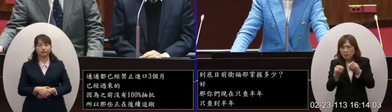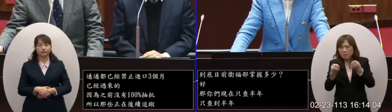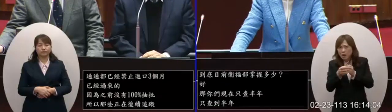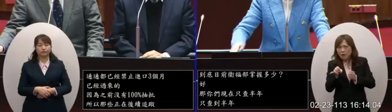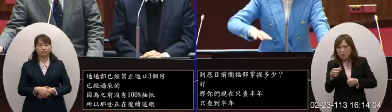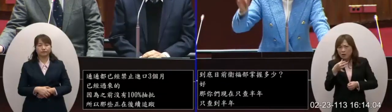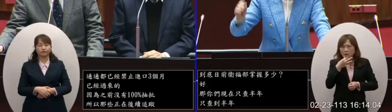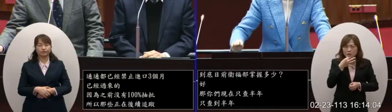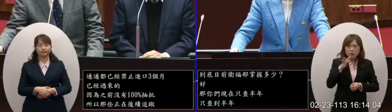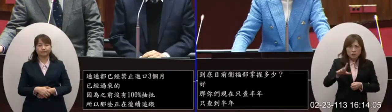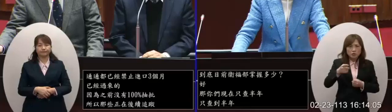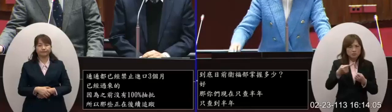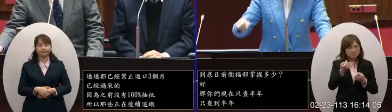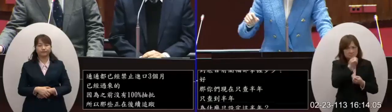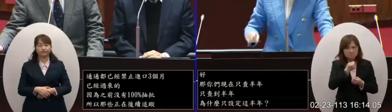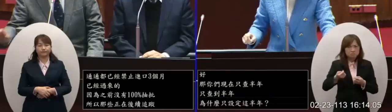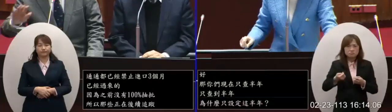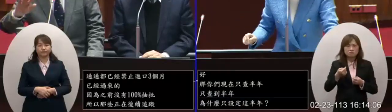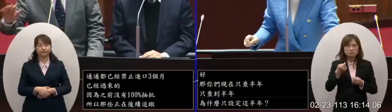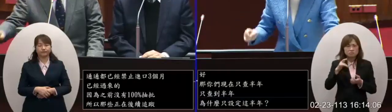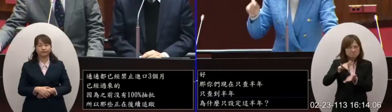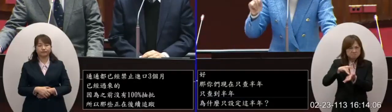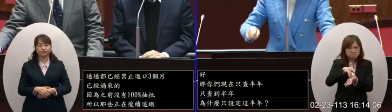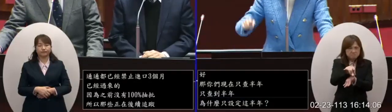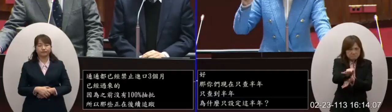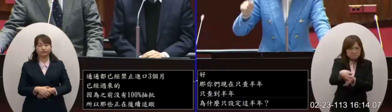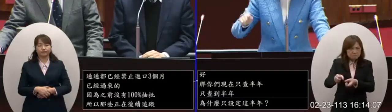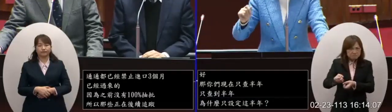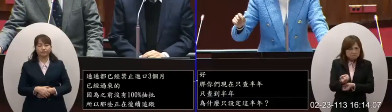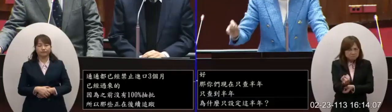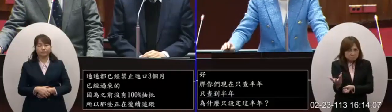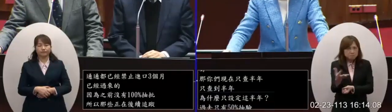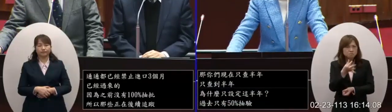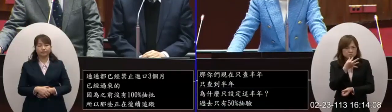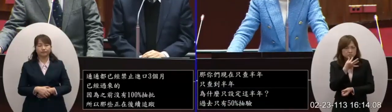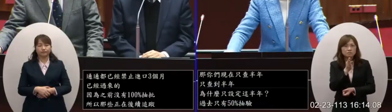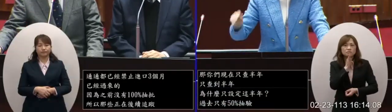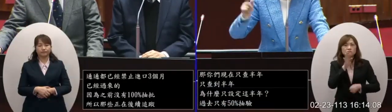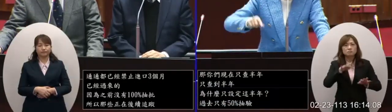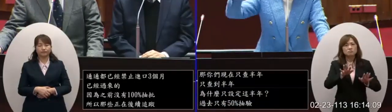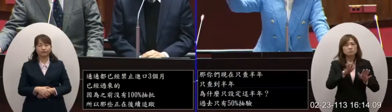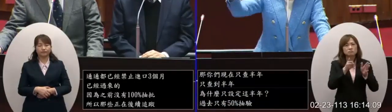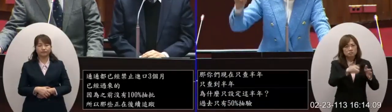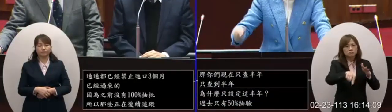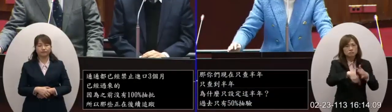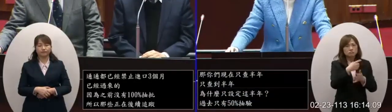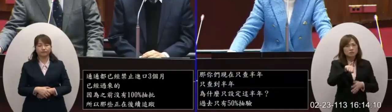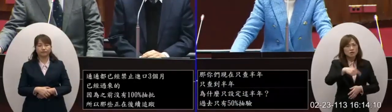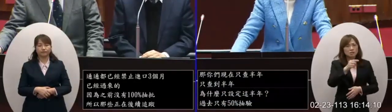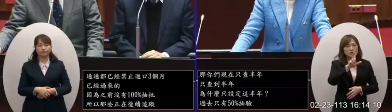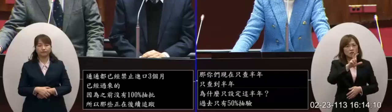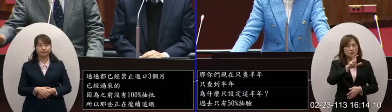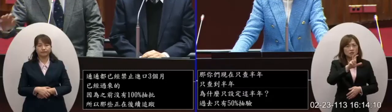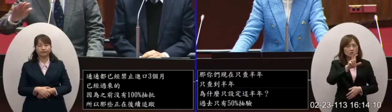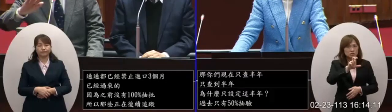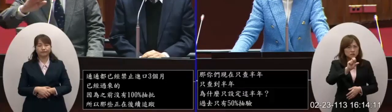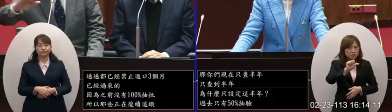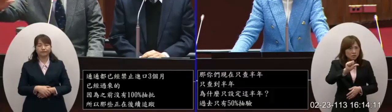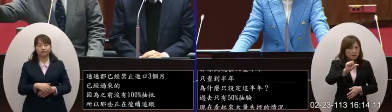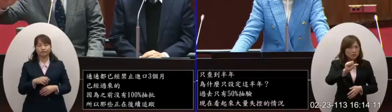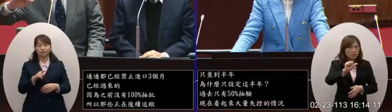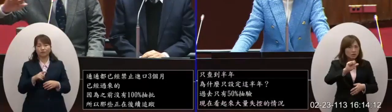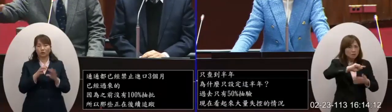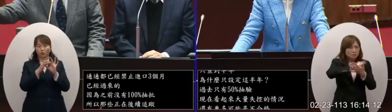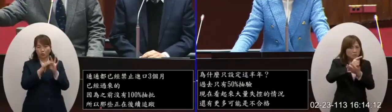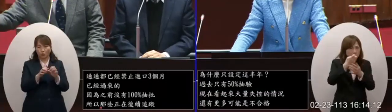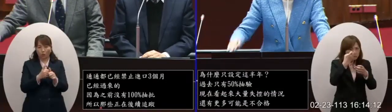多可能是不合格在市面上流窜，你们为什么目前只清查近半年172批，还会再往前追查吗？ 我们